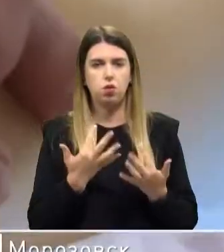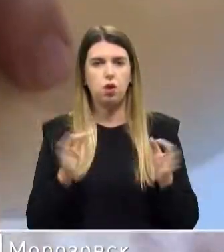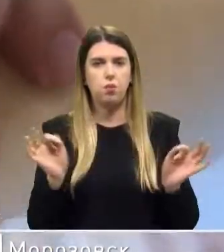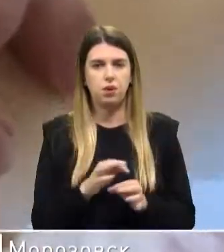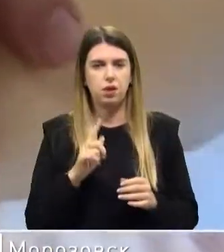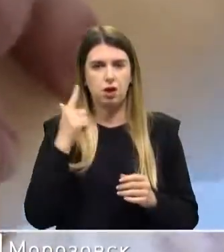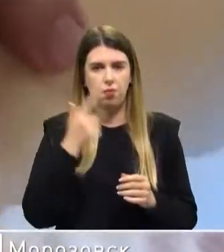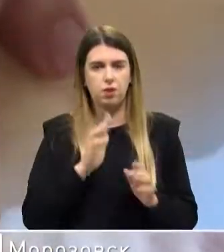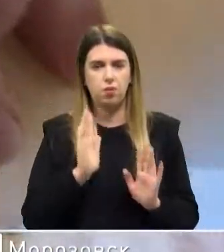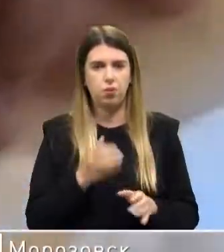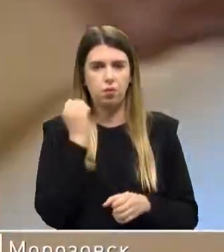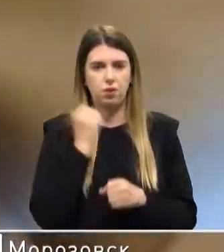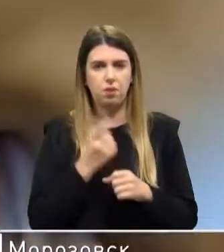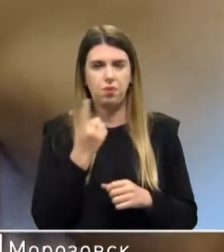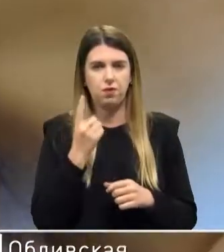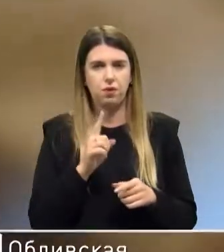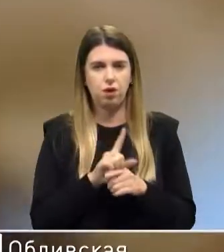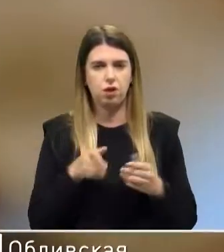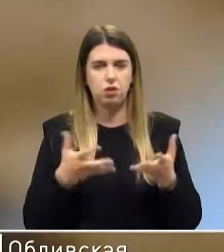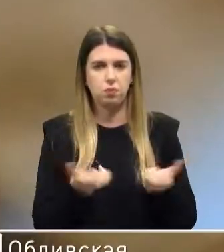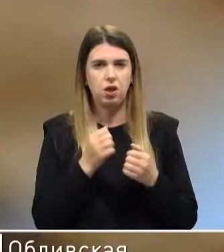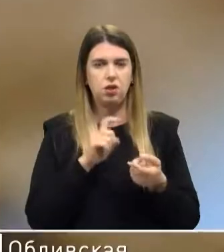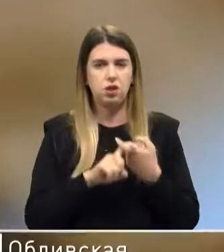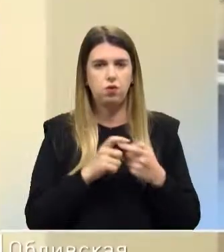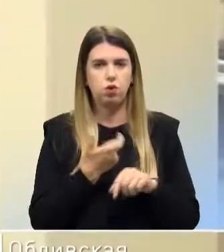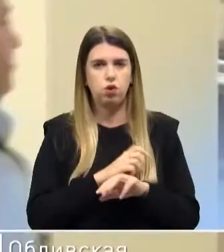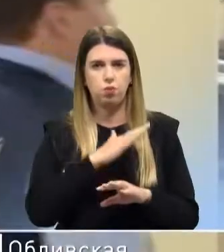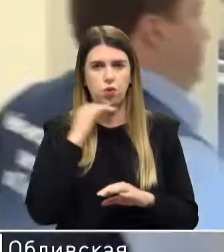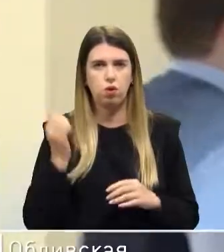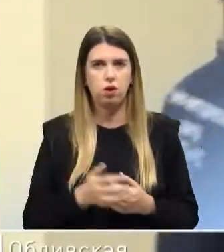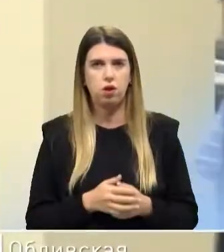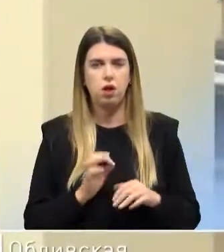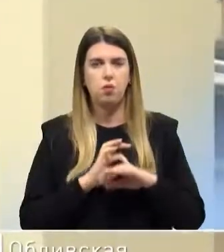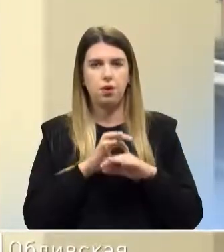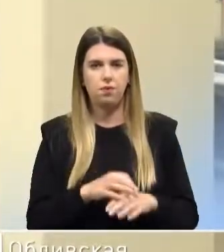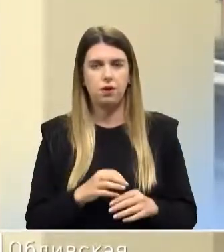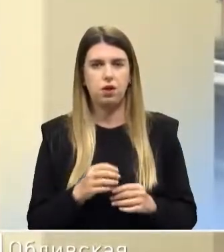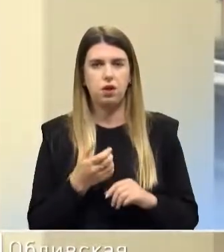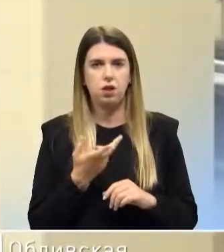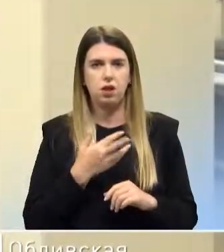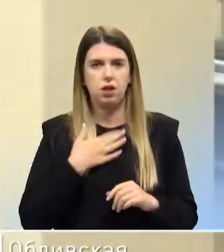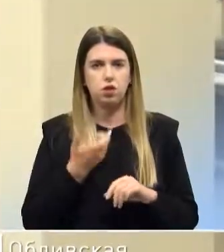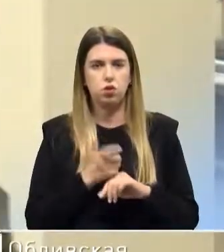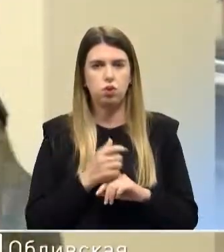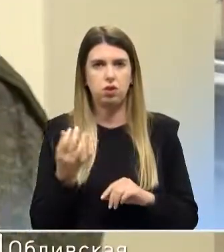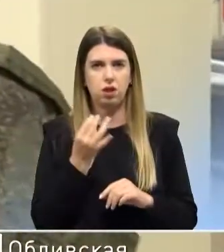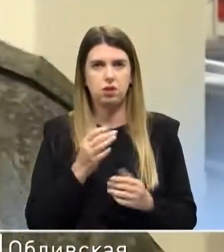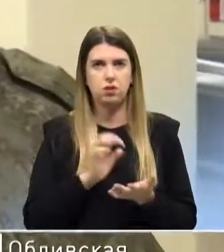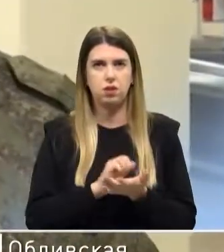быстро и грамотно проделаны первые манипуляции, зависит очень многое. Провели для нас очень интересное